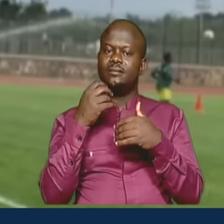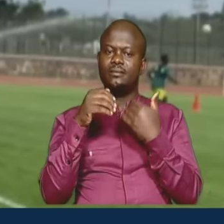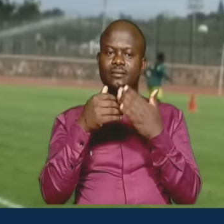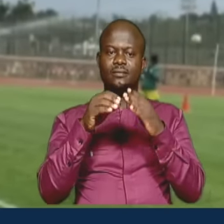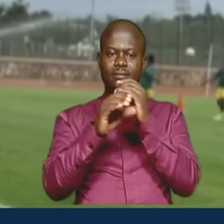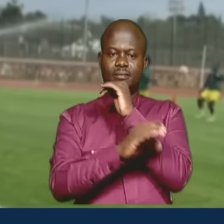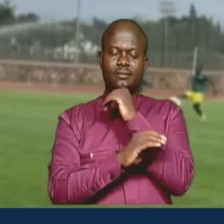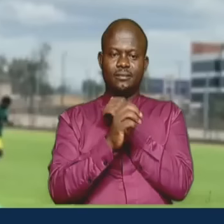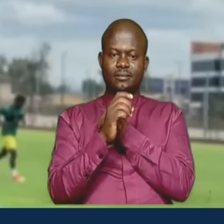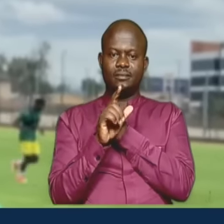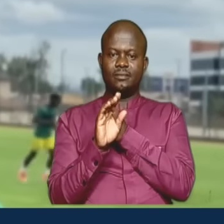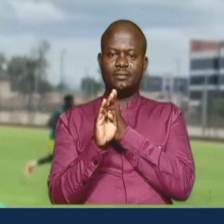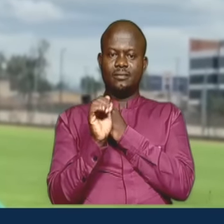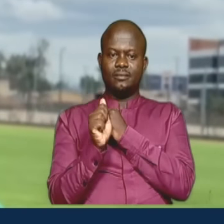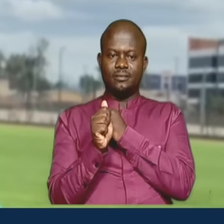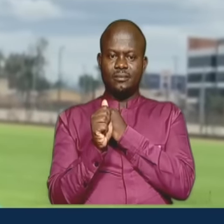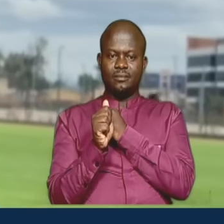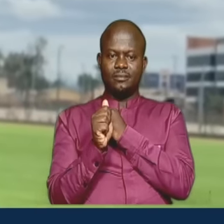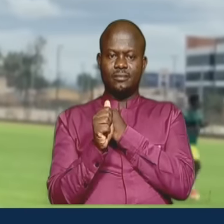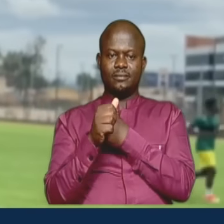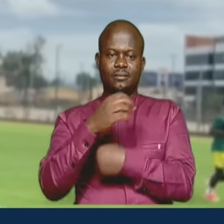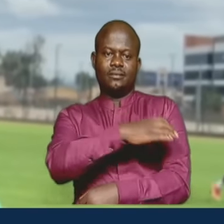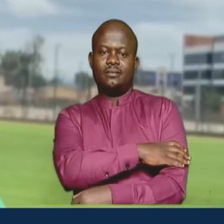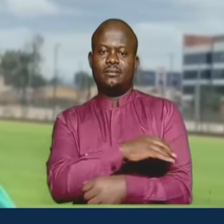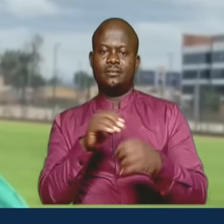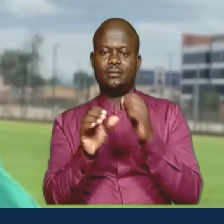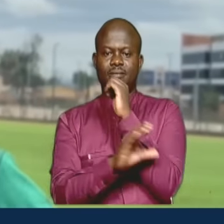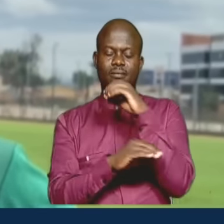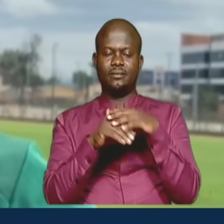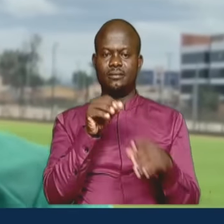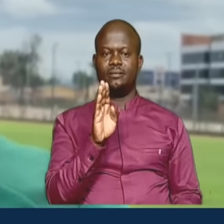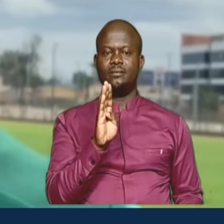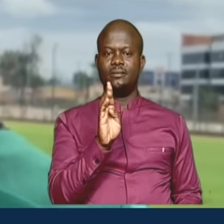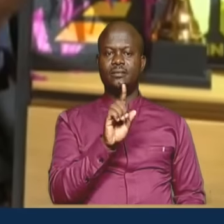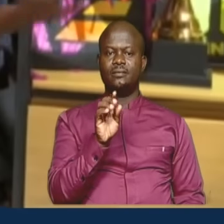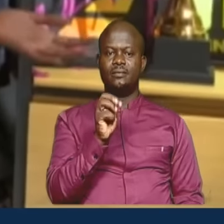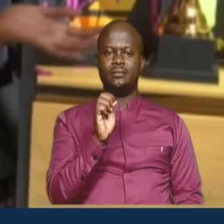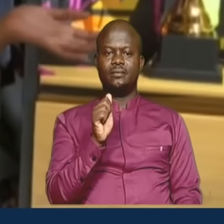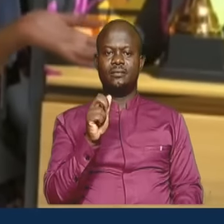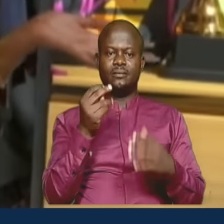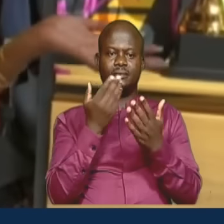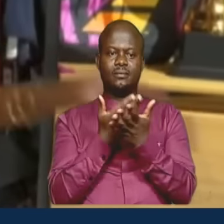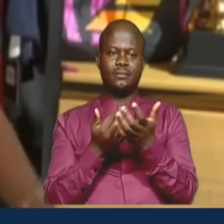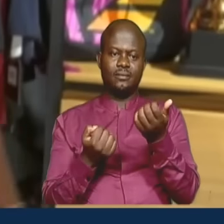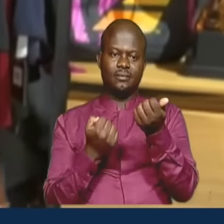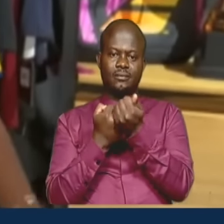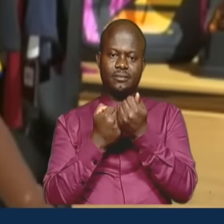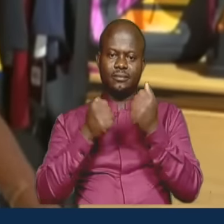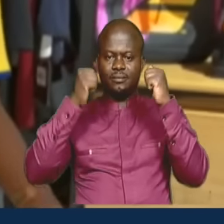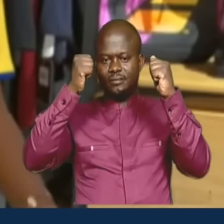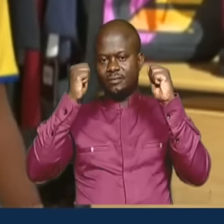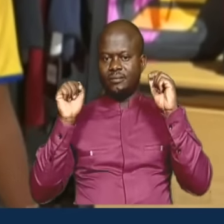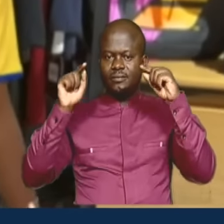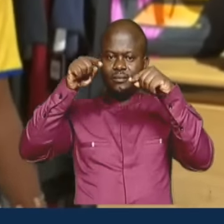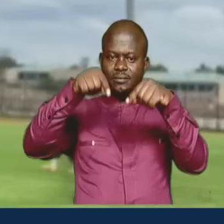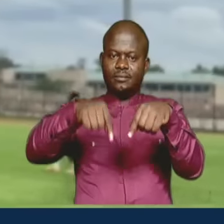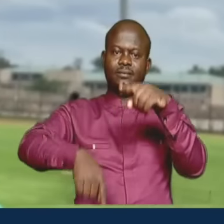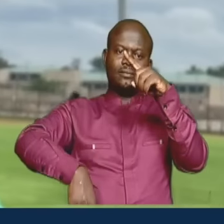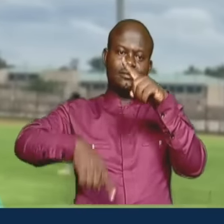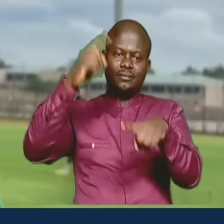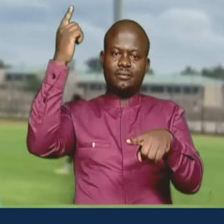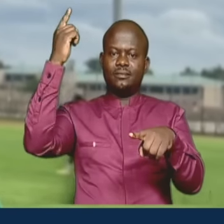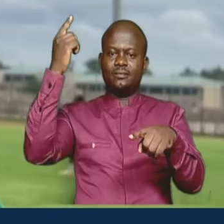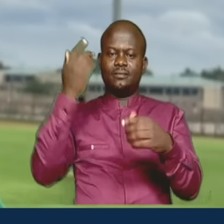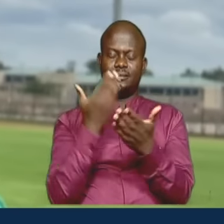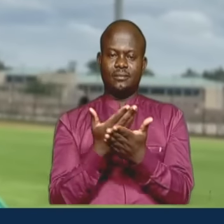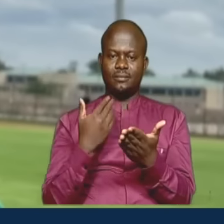y'igihugu ya Libya. Kapiteni w'ikipe y'igihugu Bizimana Jihad arasaba inkunga y'abafana kugira ngo bazabashe kwigukana intsinzi. Nabasaba